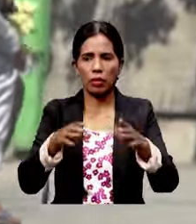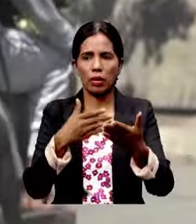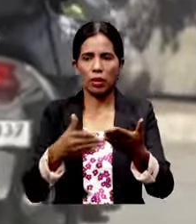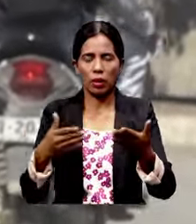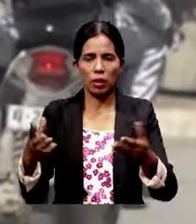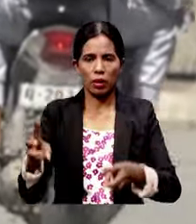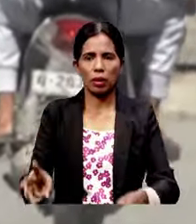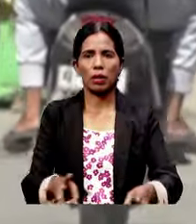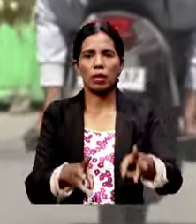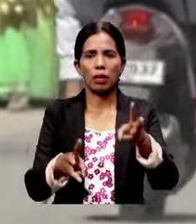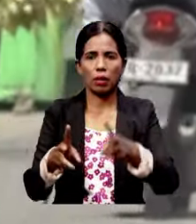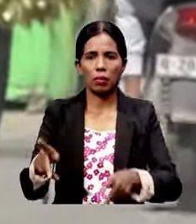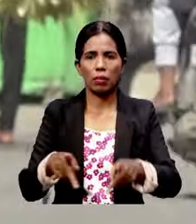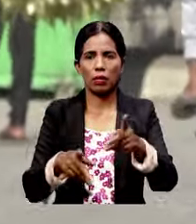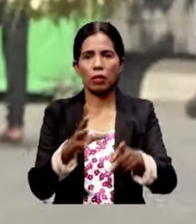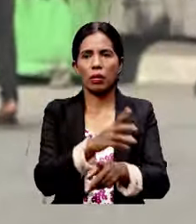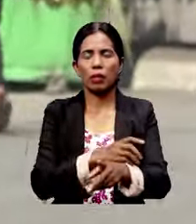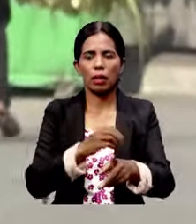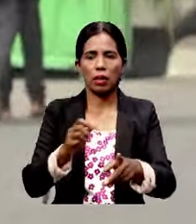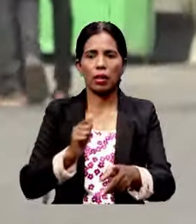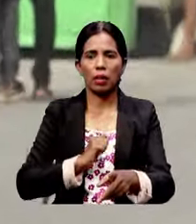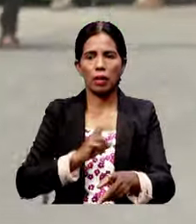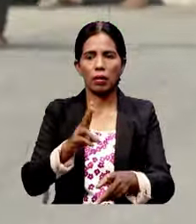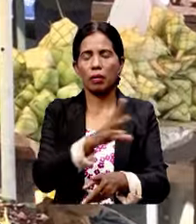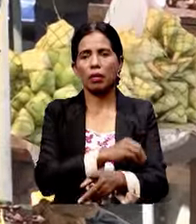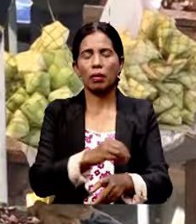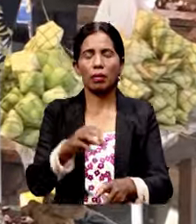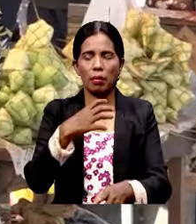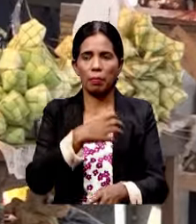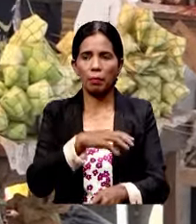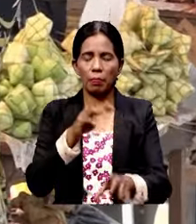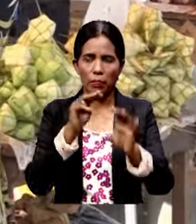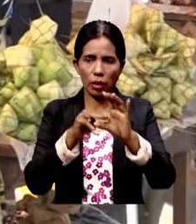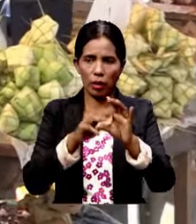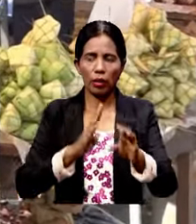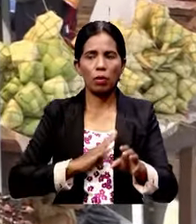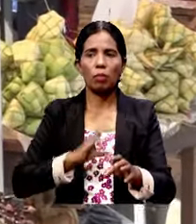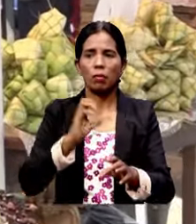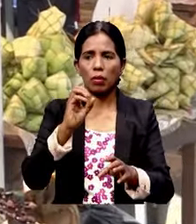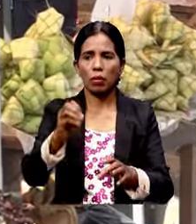a estrada pública e a direção a Mutin, ex-mercado Comoro, Ponte